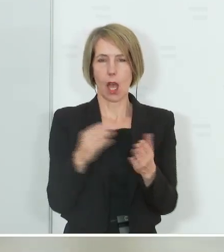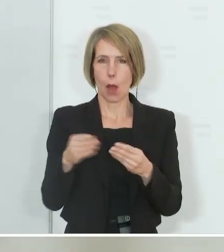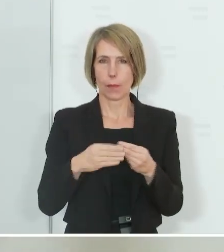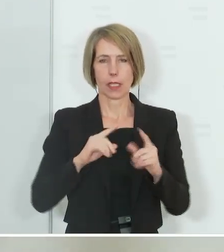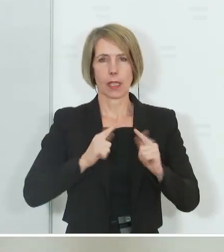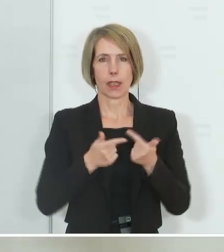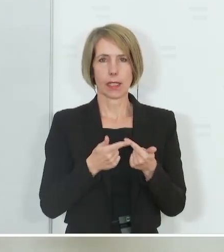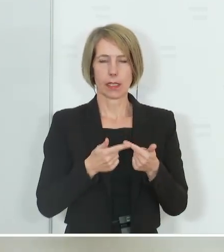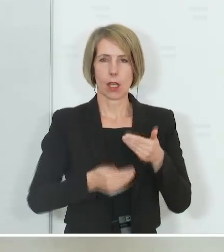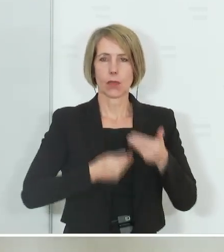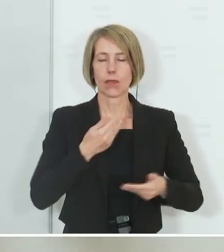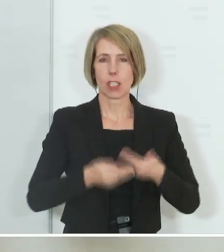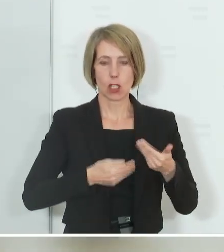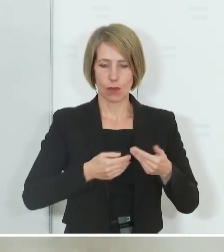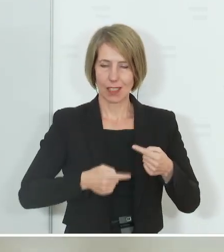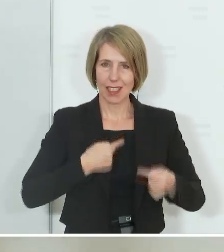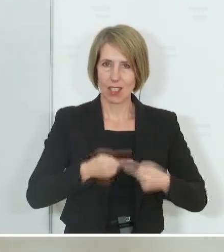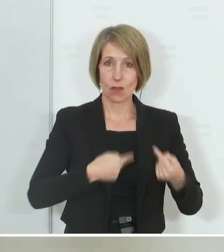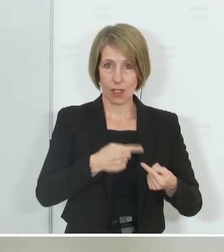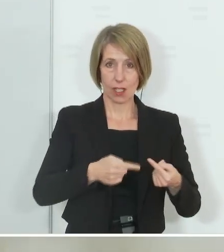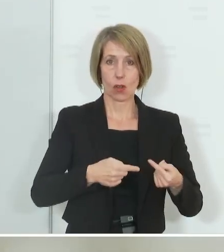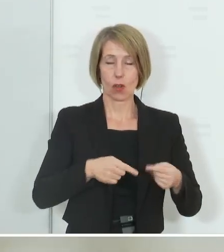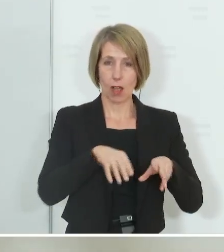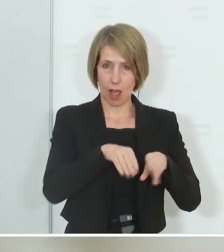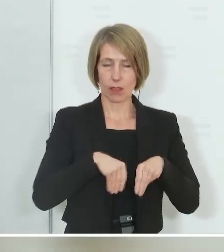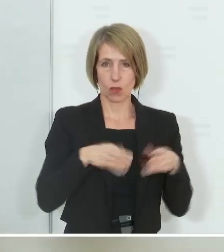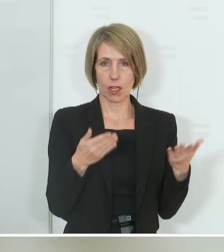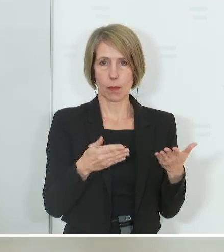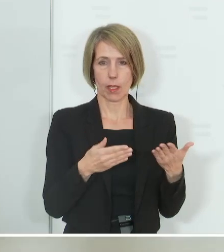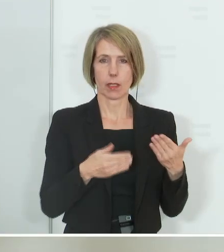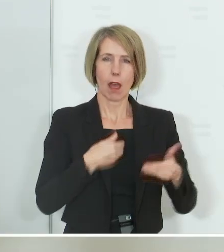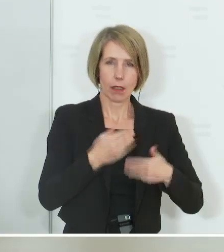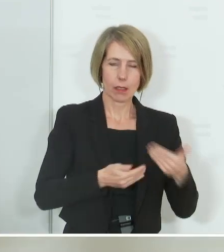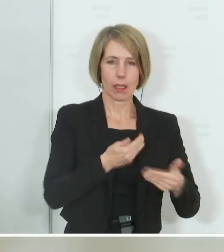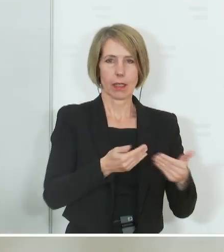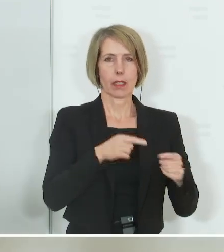wirtschaftliche, unternehmerische Entwicklung ins Leben zu rufen. Das würde dann auch die